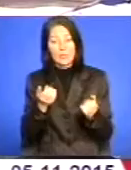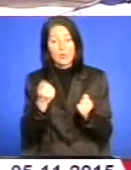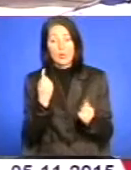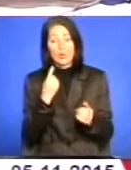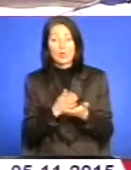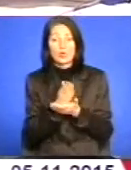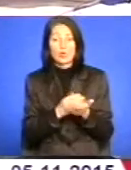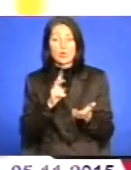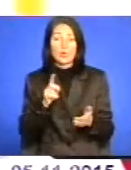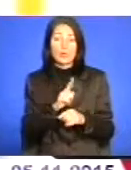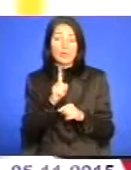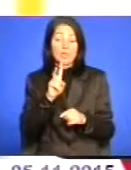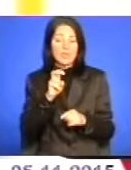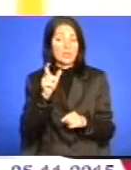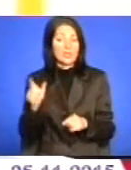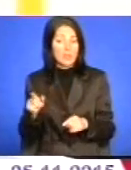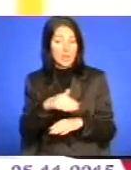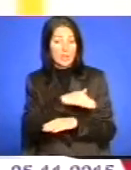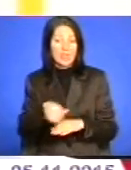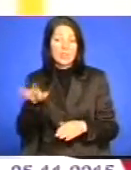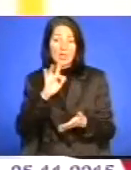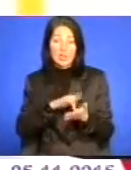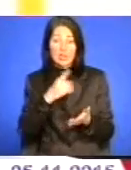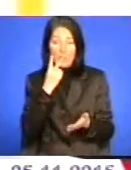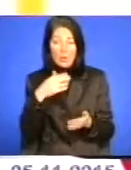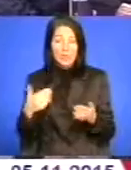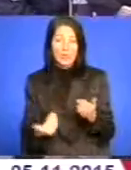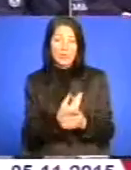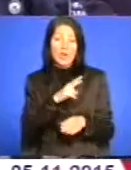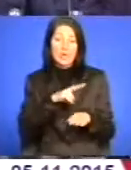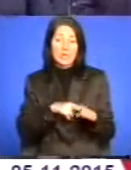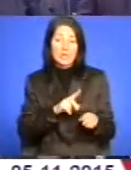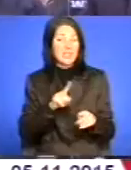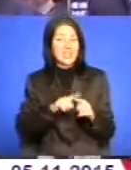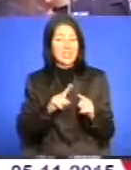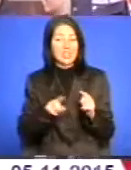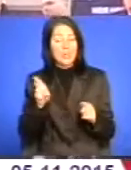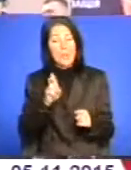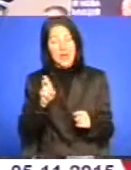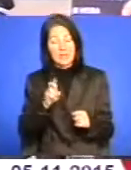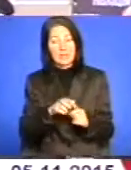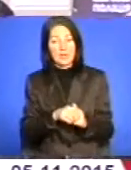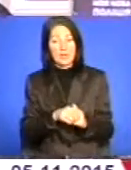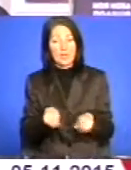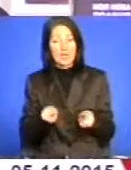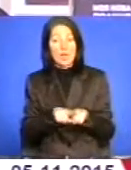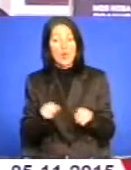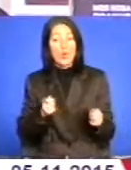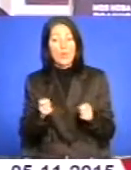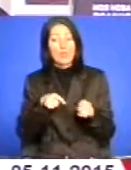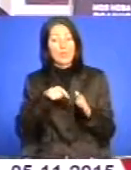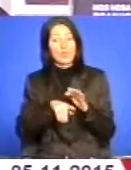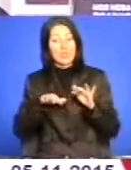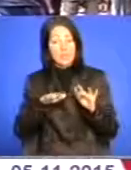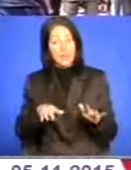Тернополі 200 чоловік. На вулицях міста побачимо нових поліцейських не швидше березня. Також в управлінні внутрішніх